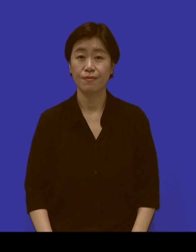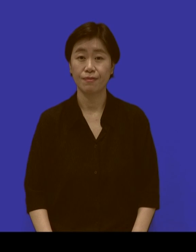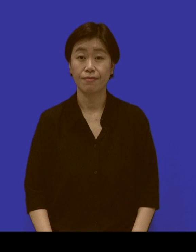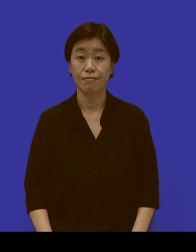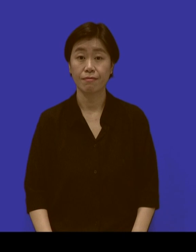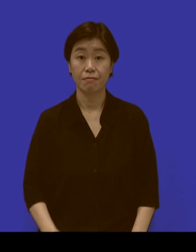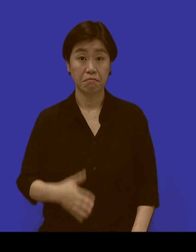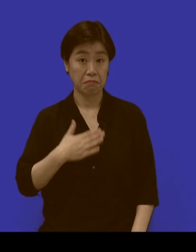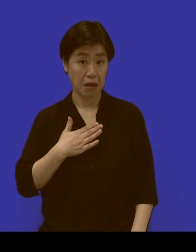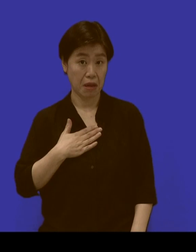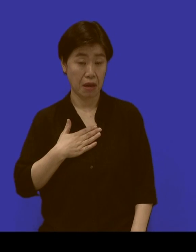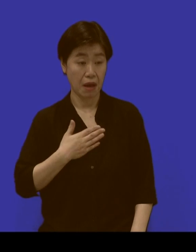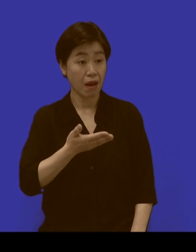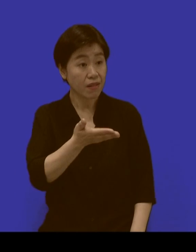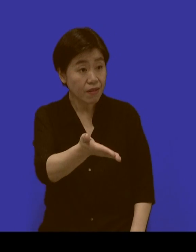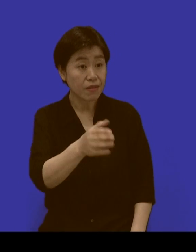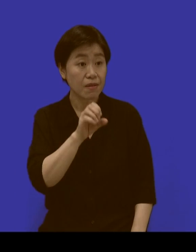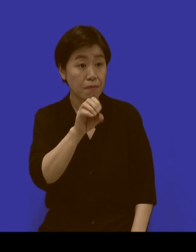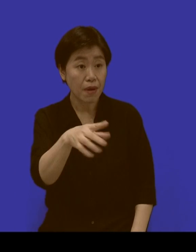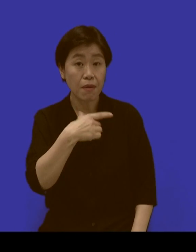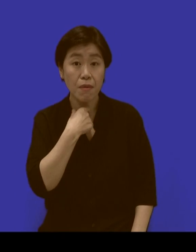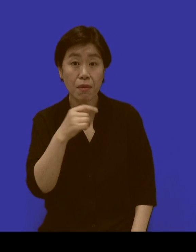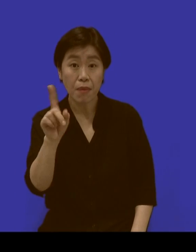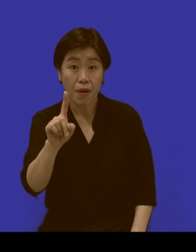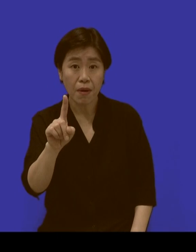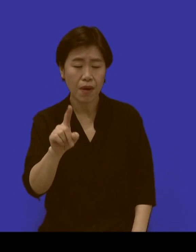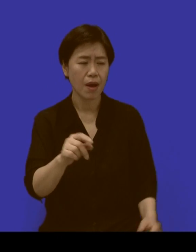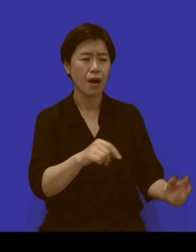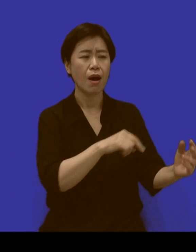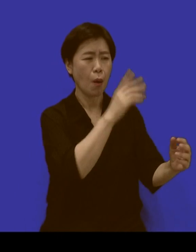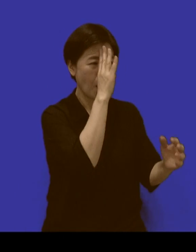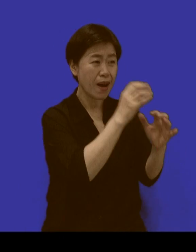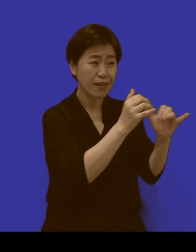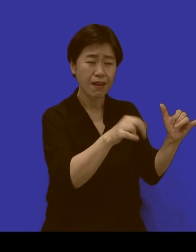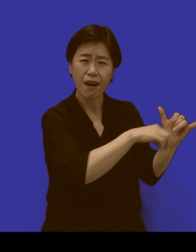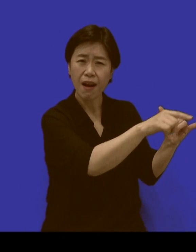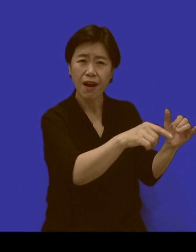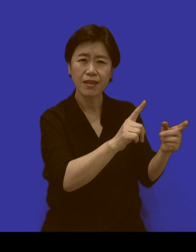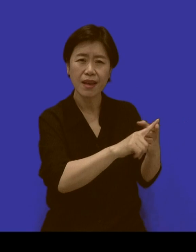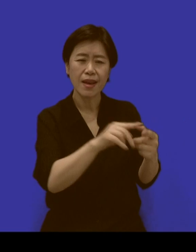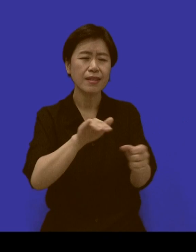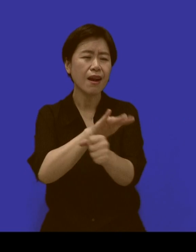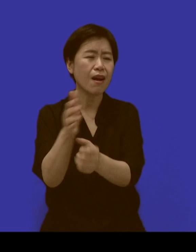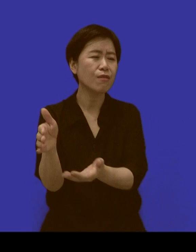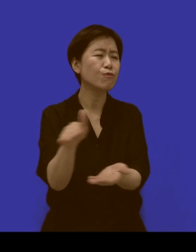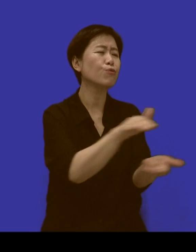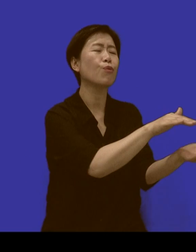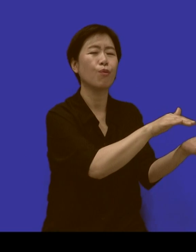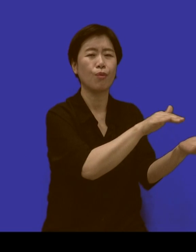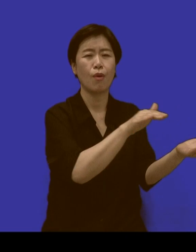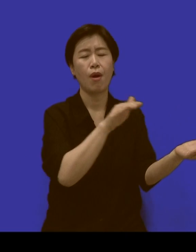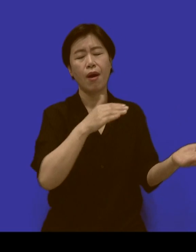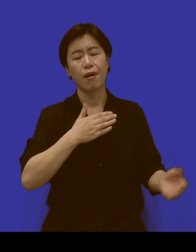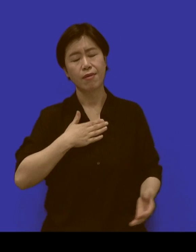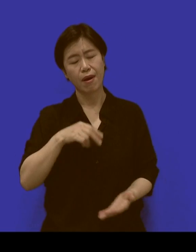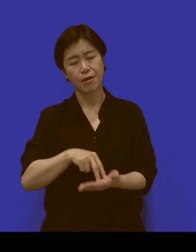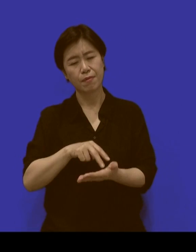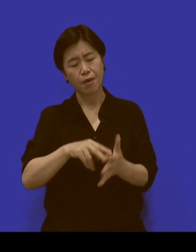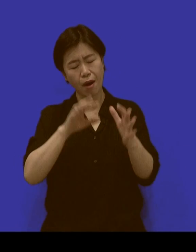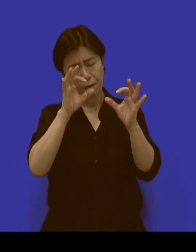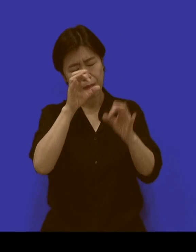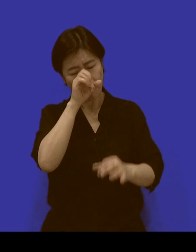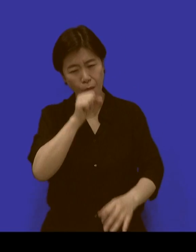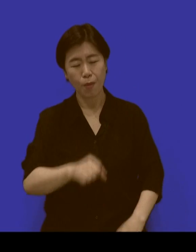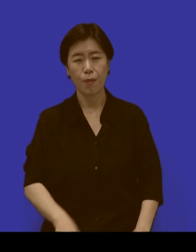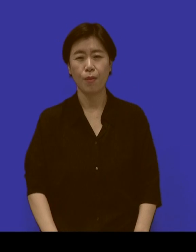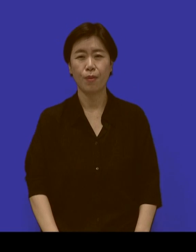너에게 하고 싶은 말은 이분들을 조금이라도 더 사랑해줬으면 좋겠다는 얘기를 한다. 그때 맞아요. 완전 또